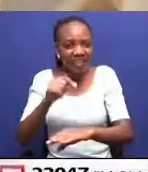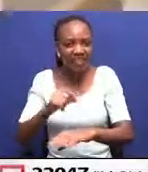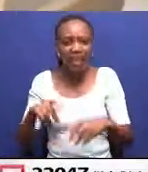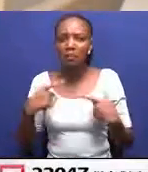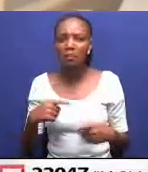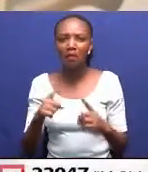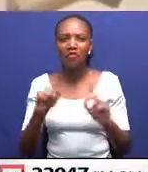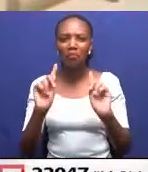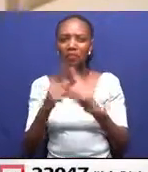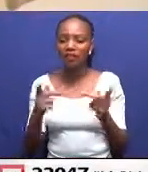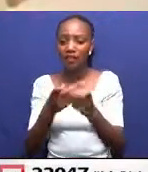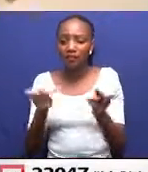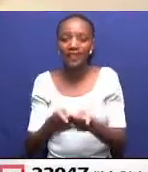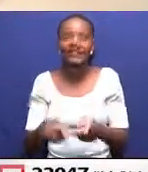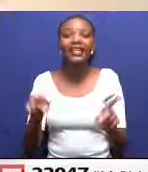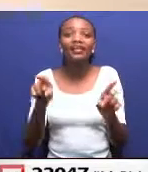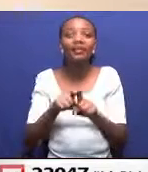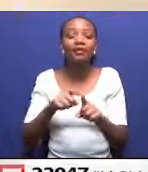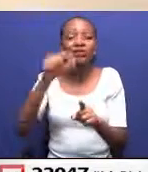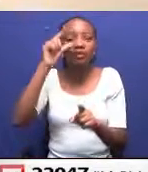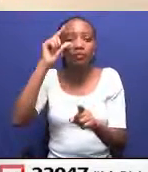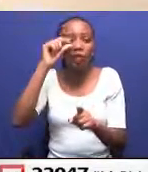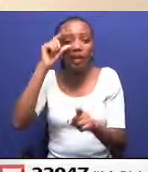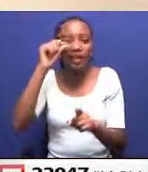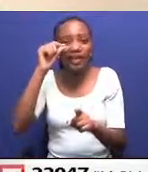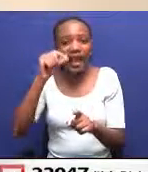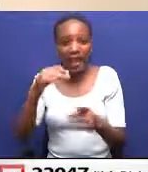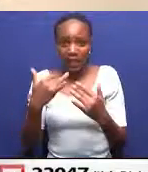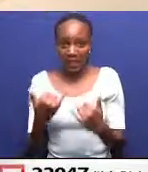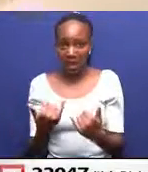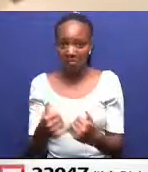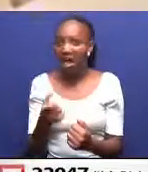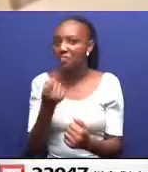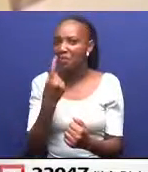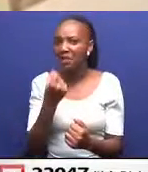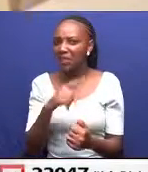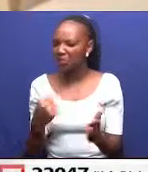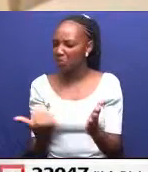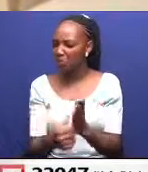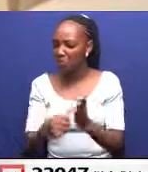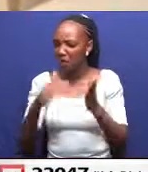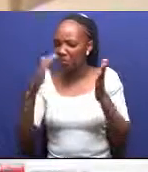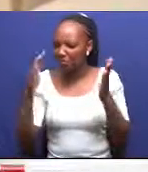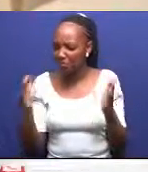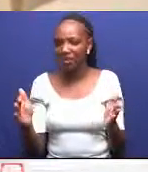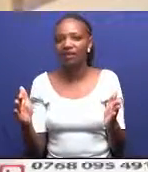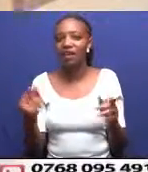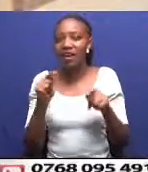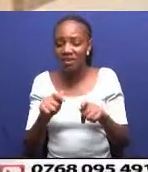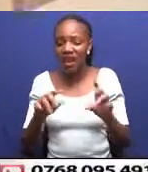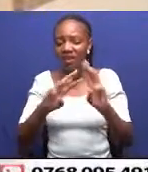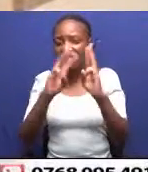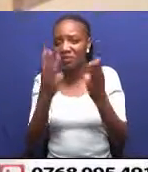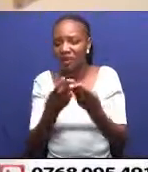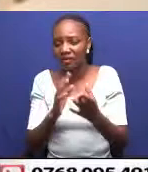kutoka maeneo ya Pwani na Nyanza ambapo matibabu yake yamekuwa kizungumkuti zaidi hapa nchini.